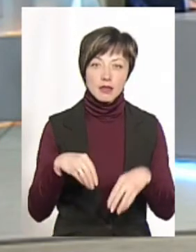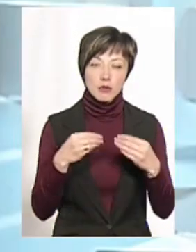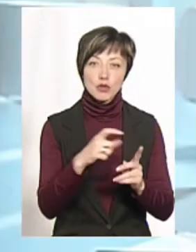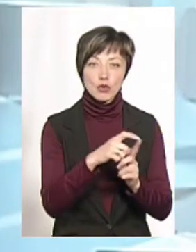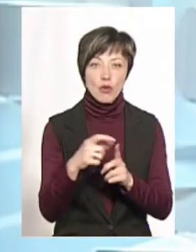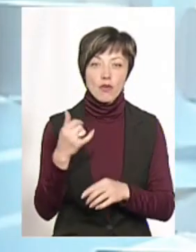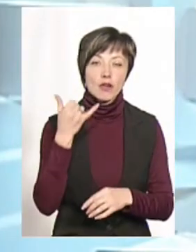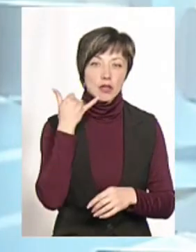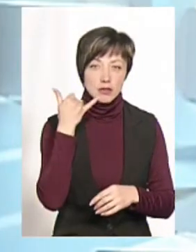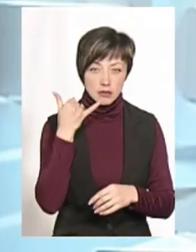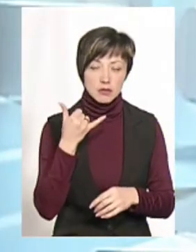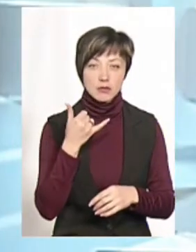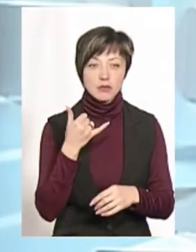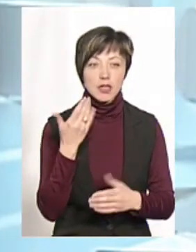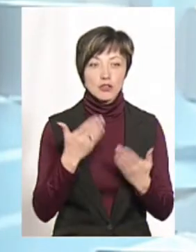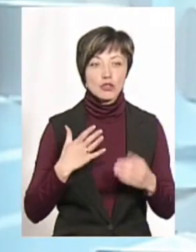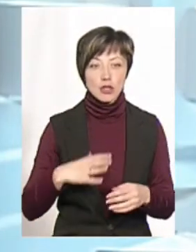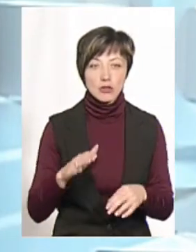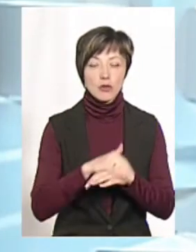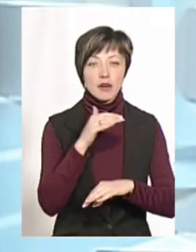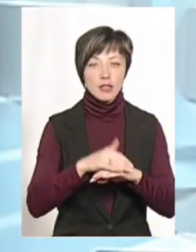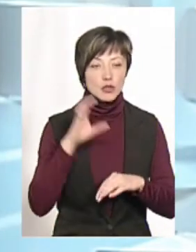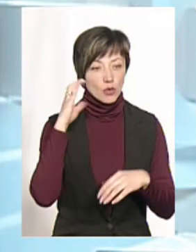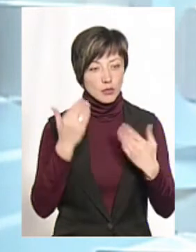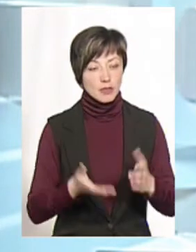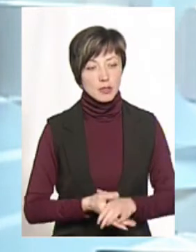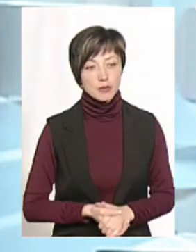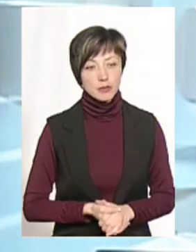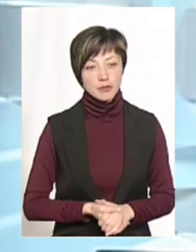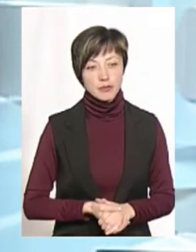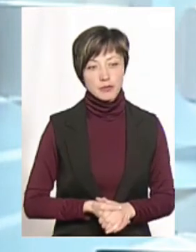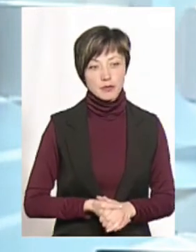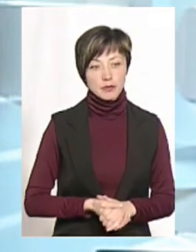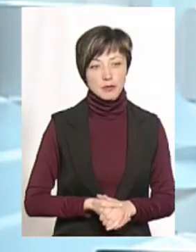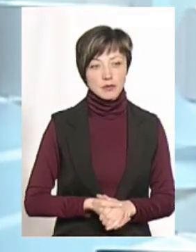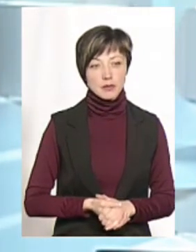дамо слово глядачеві. Якщо дочекалися, добрий вечір, слухаємо вас.